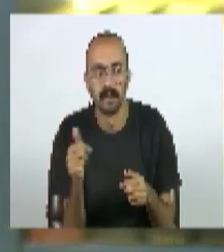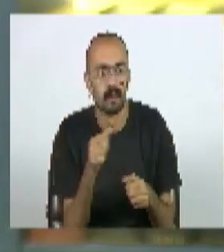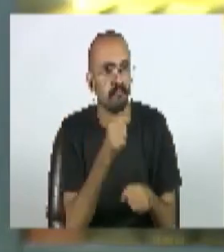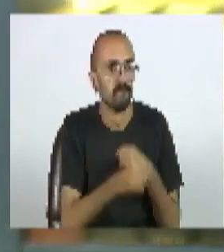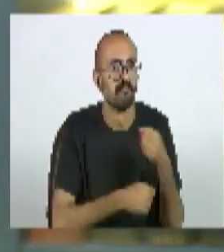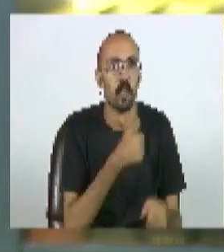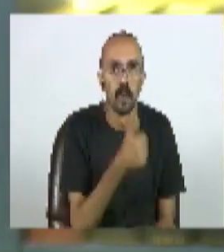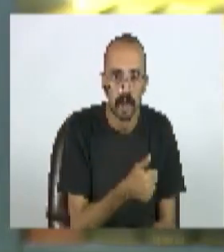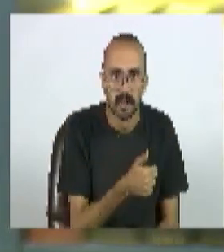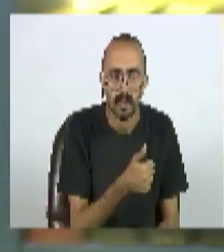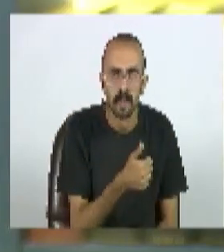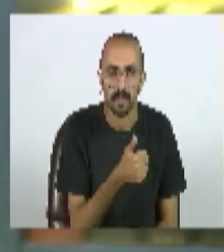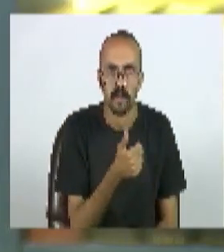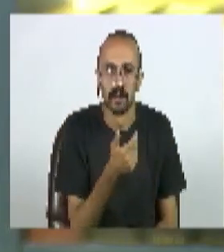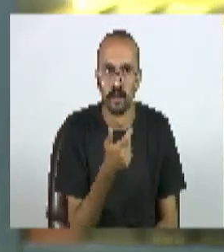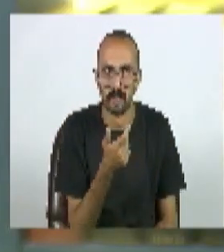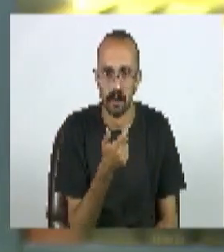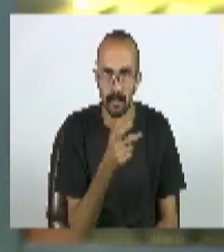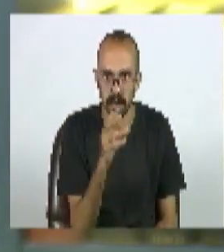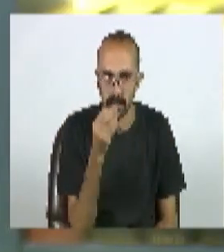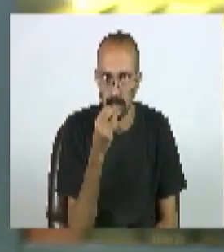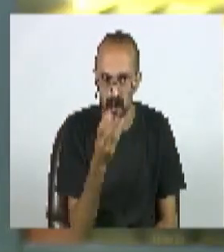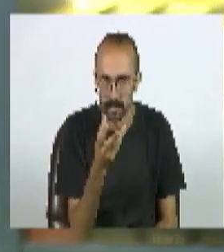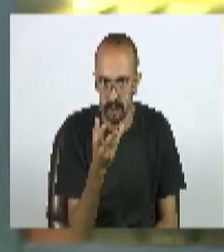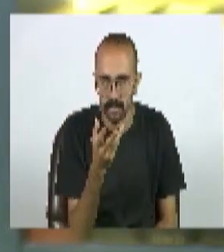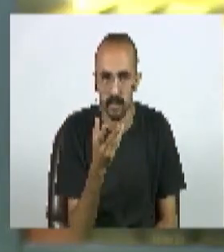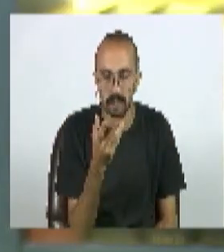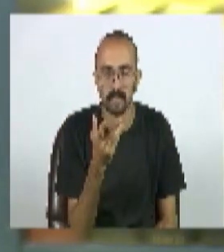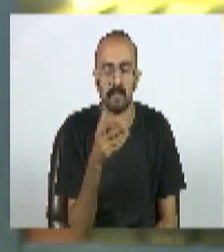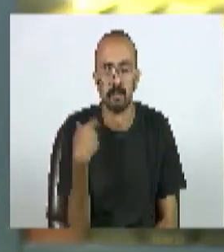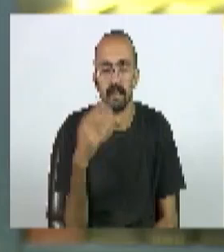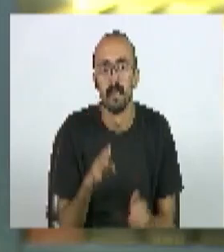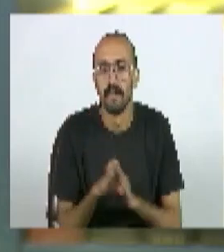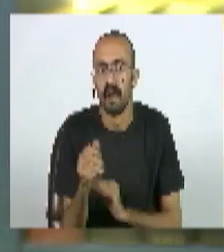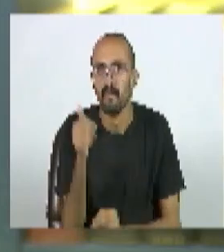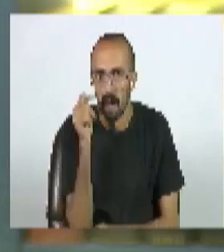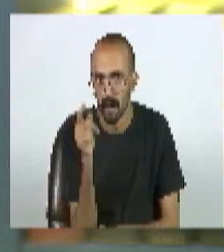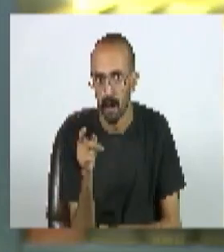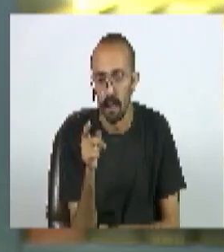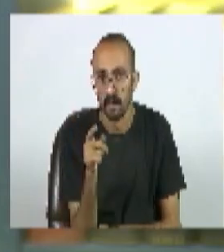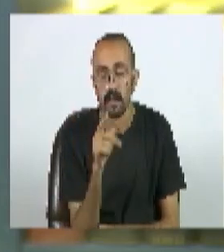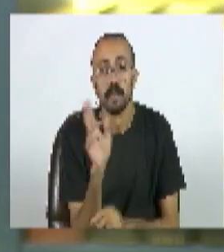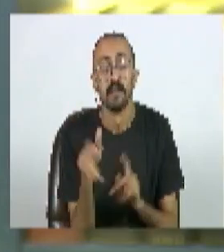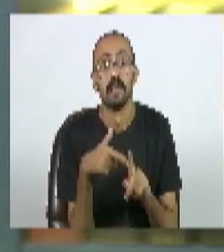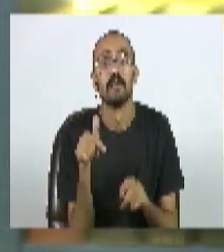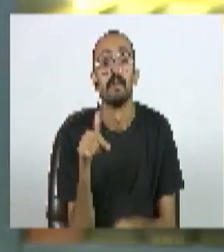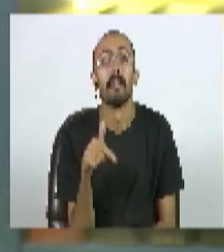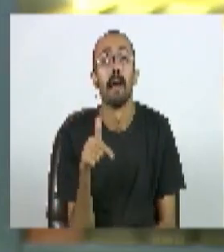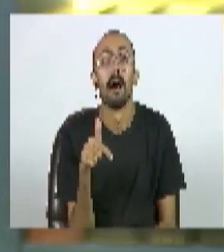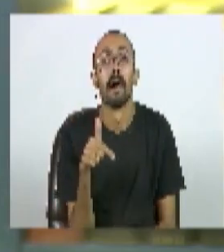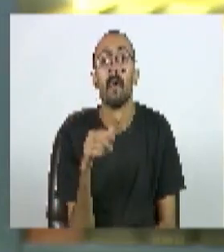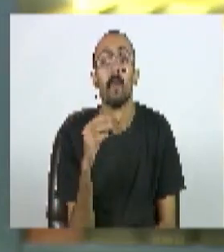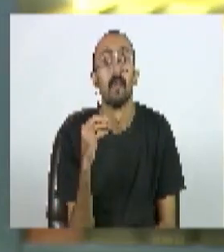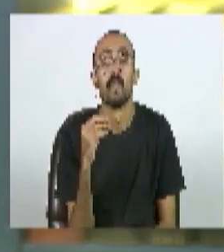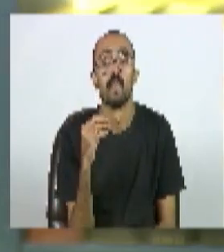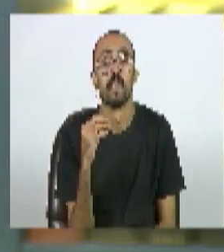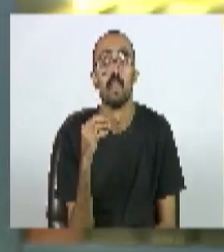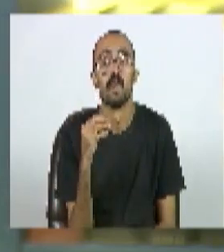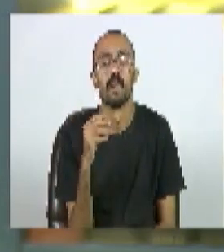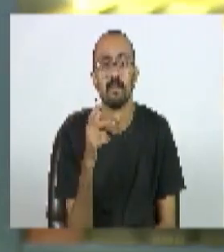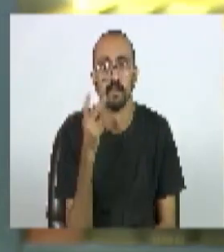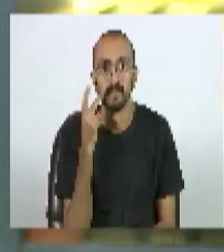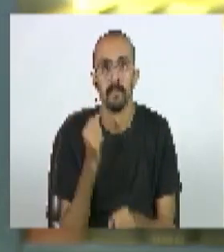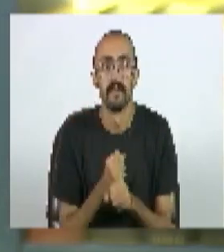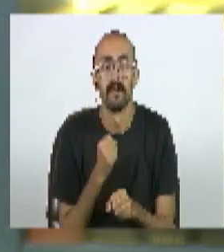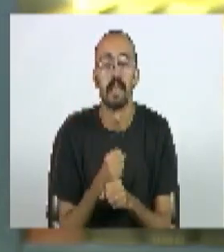امكانيات. تضافر الجهود بيؤدي الى تنمية افضل. الامر السادس، العمل مع فئات